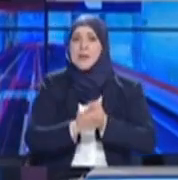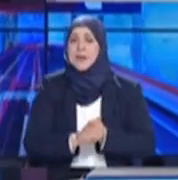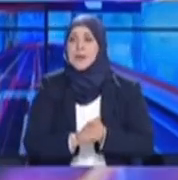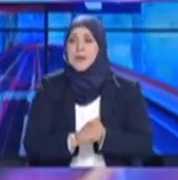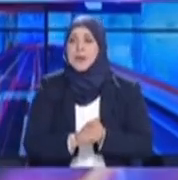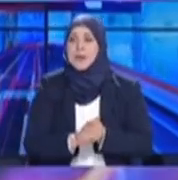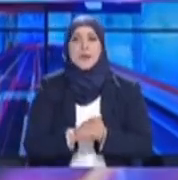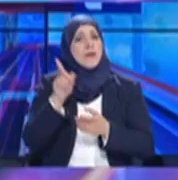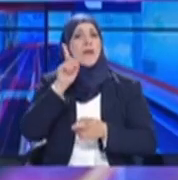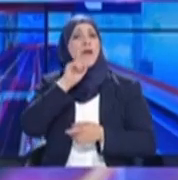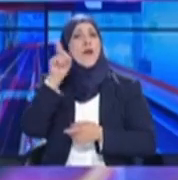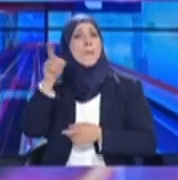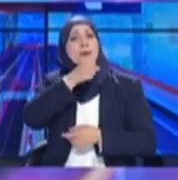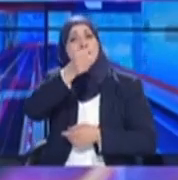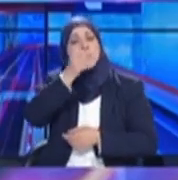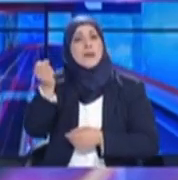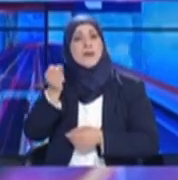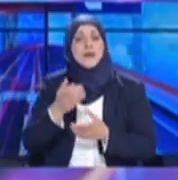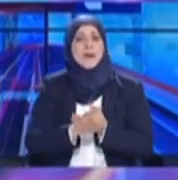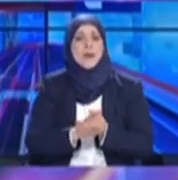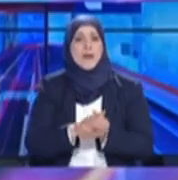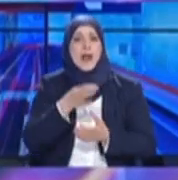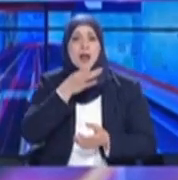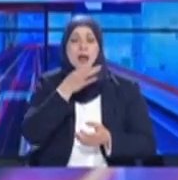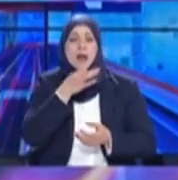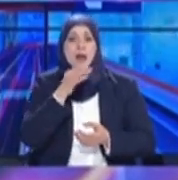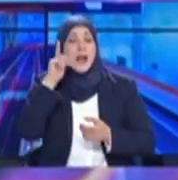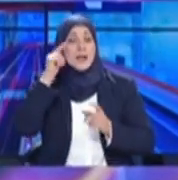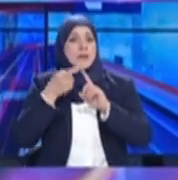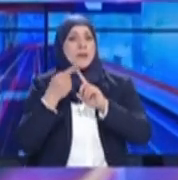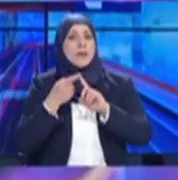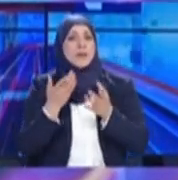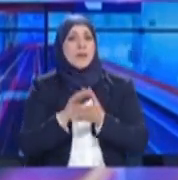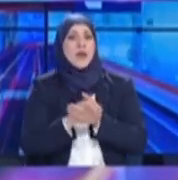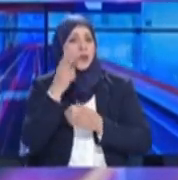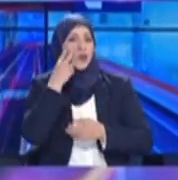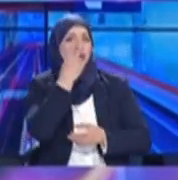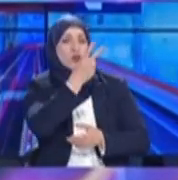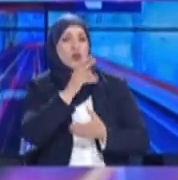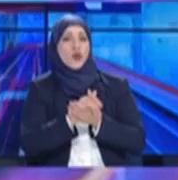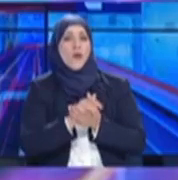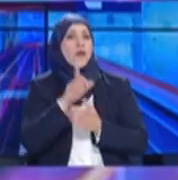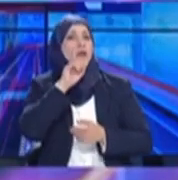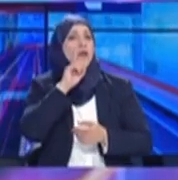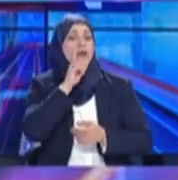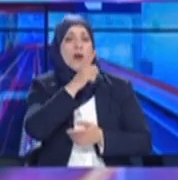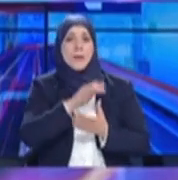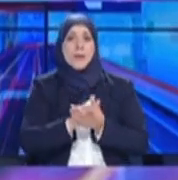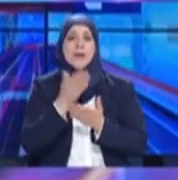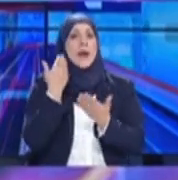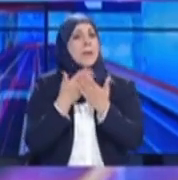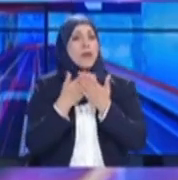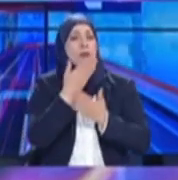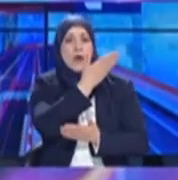الاجراءات وكل ما يتم توفيره في علاقه بال العمال البلدين خلينا نشوف مره اخرى مرحبا